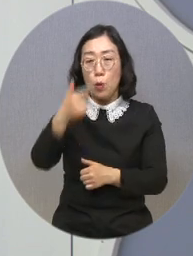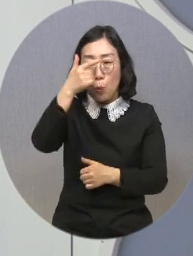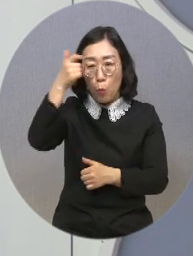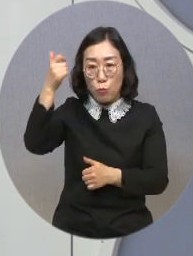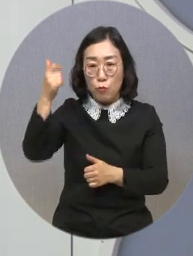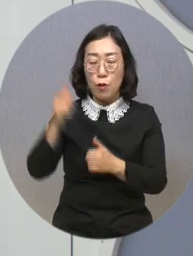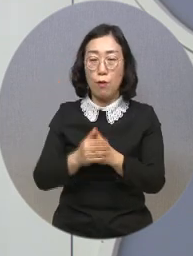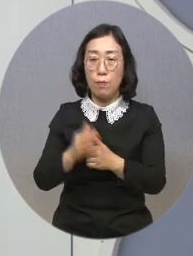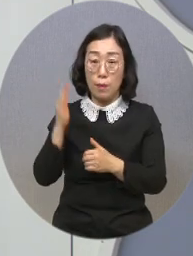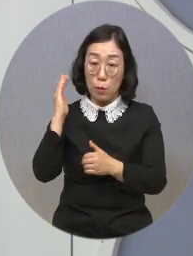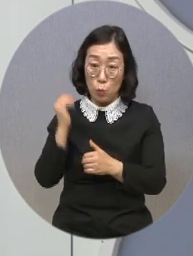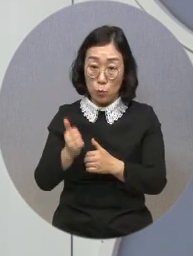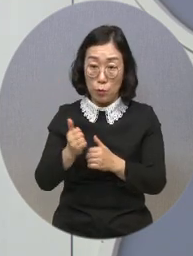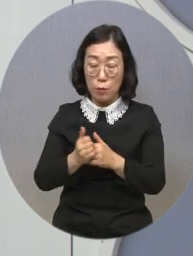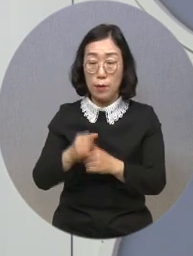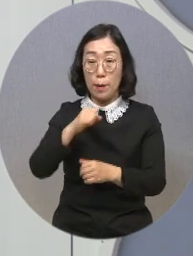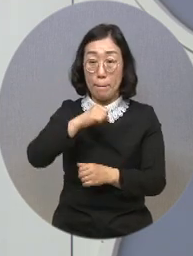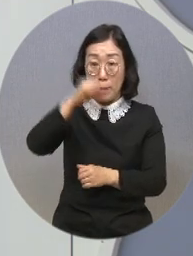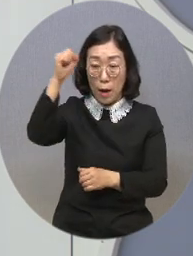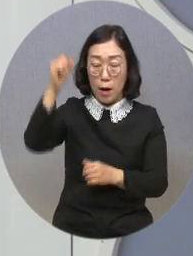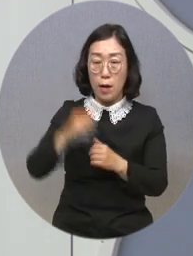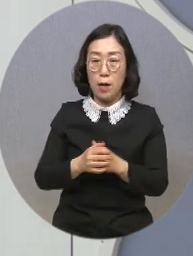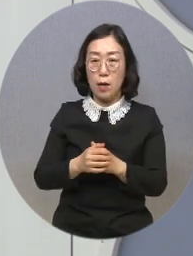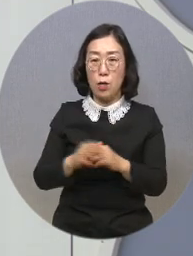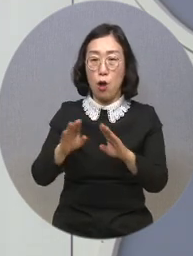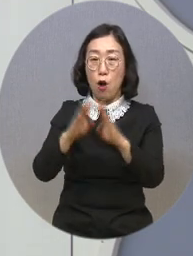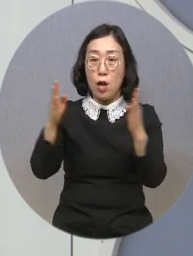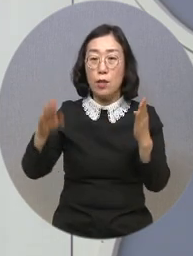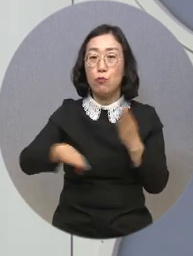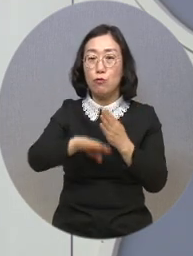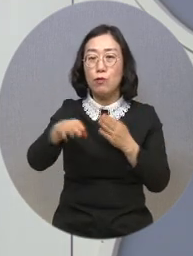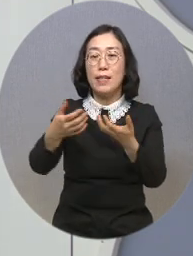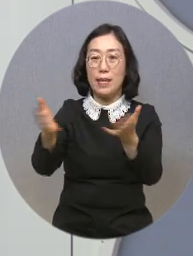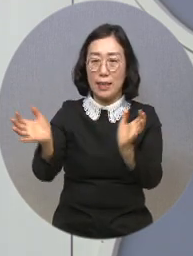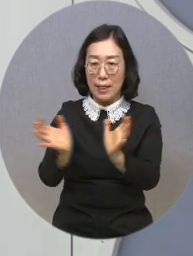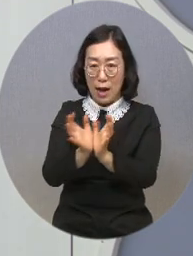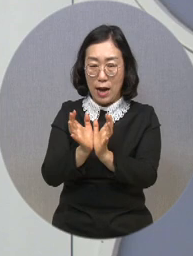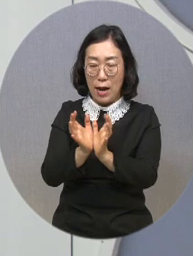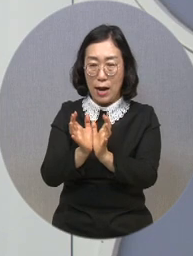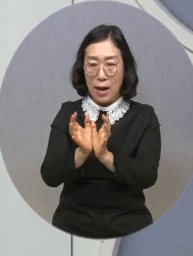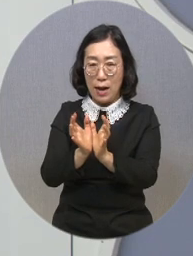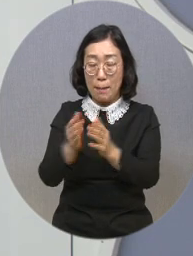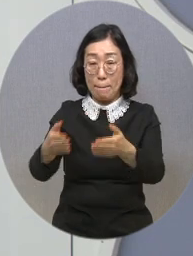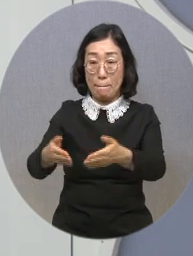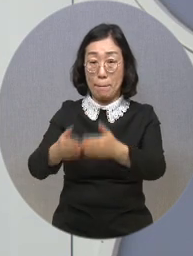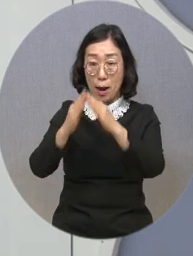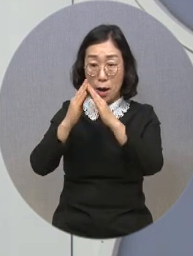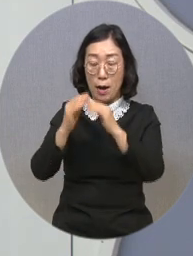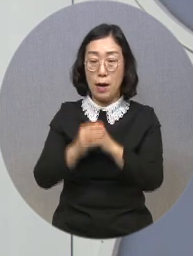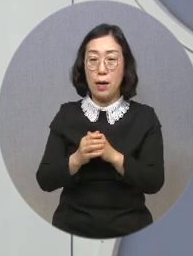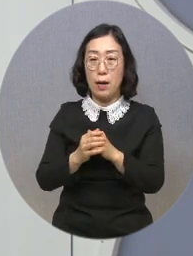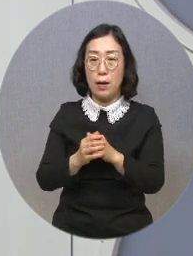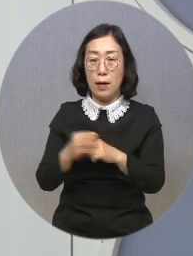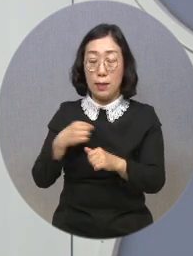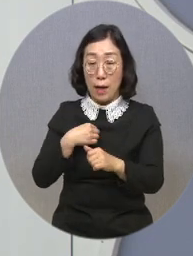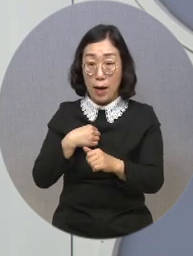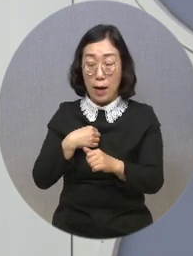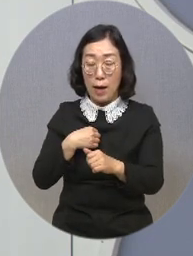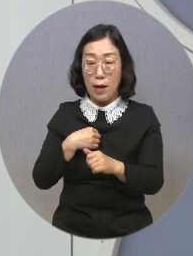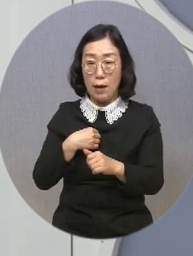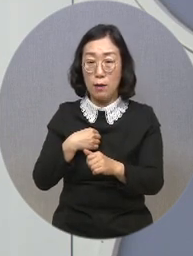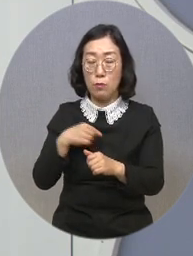대통령께서 당선되셔가지고 열린우리당을 창당하셨어요. 그래서 2004년에 열린우리당 공천을 줄